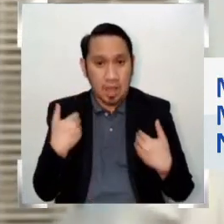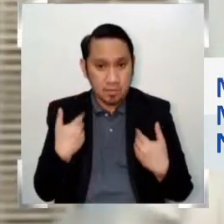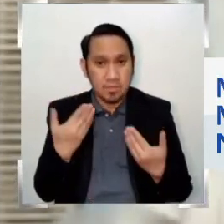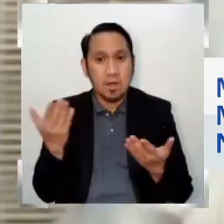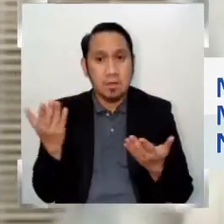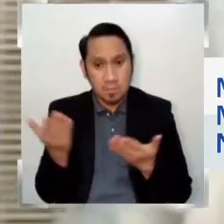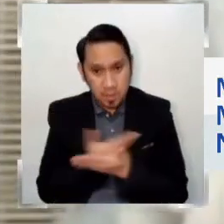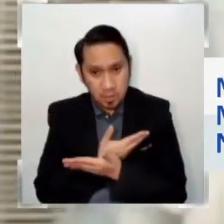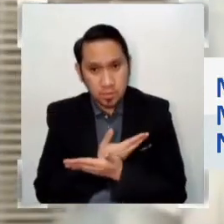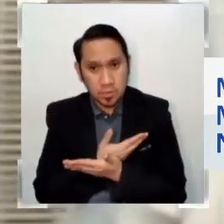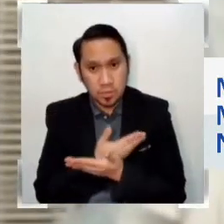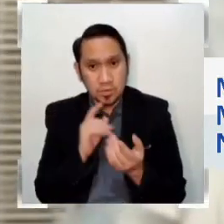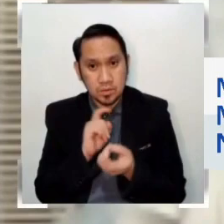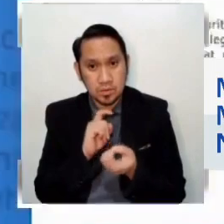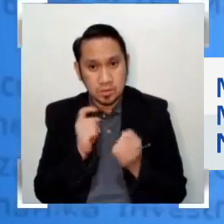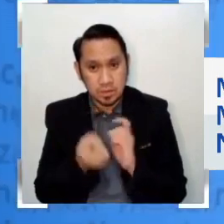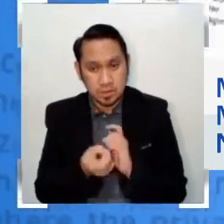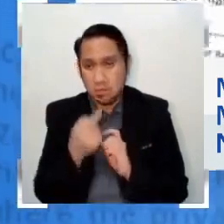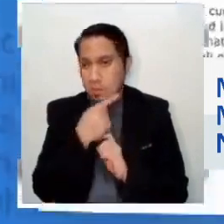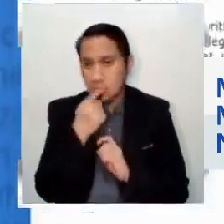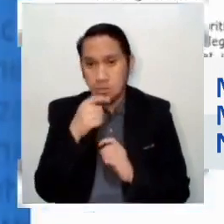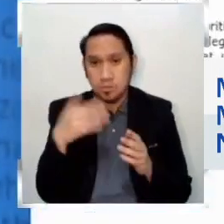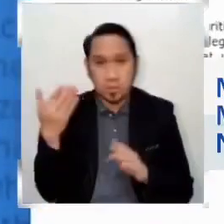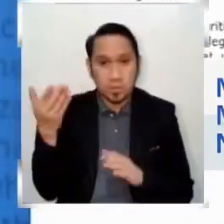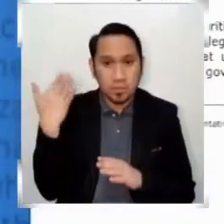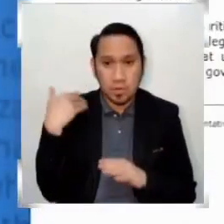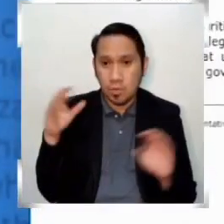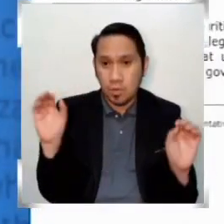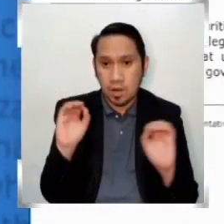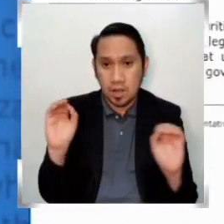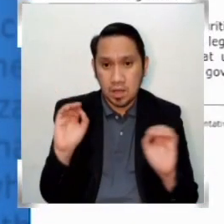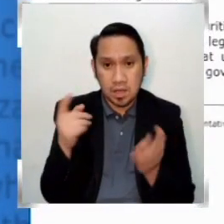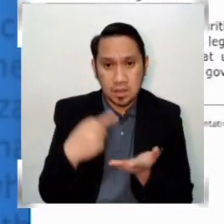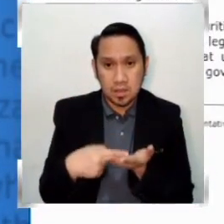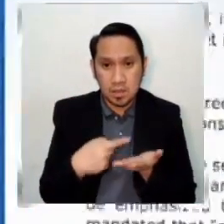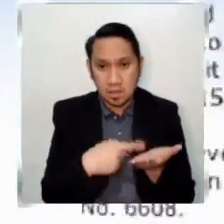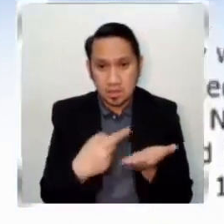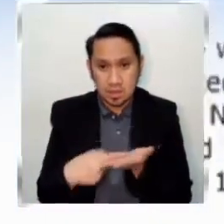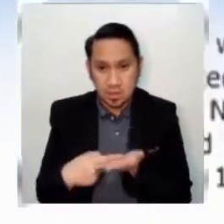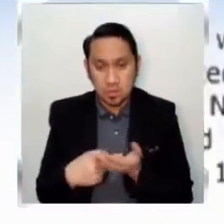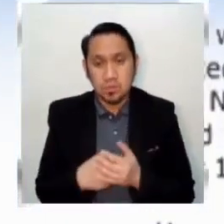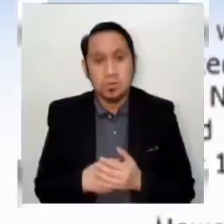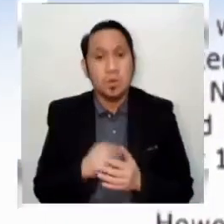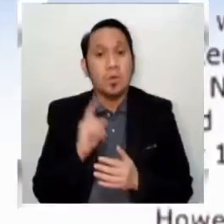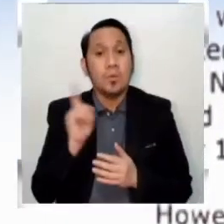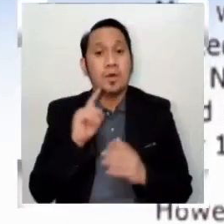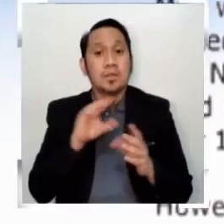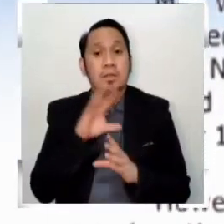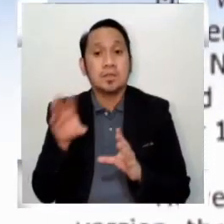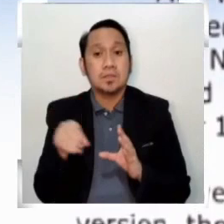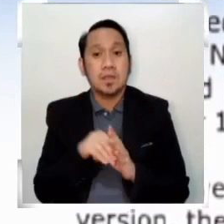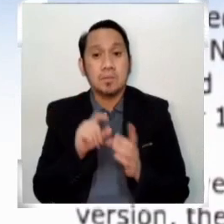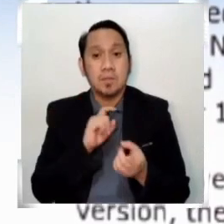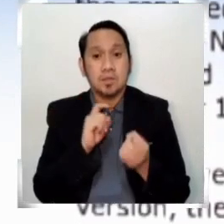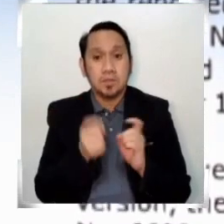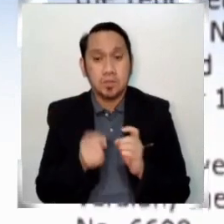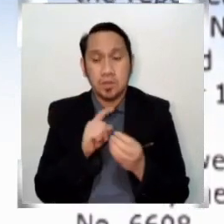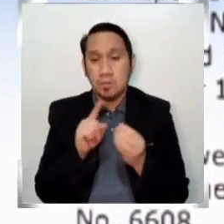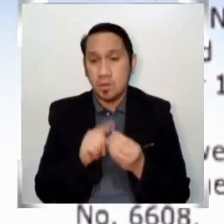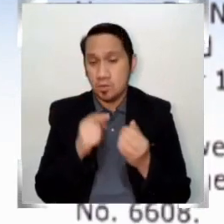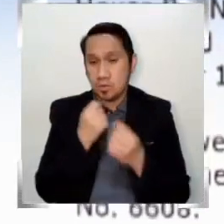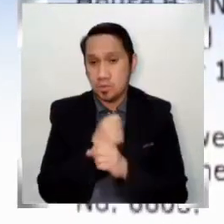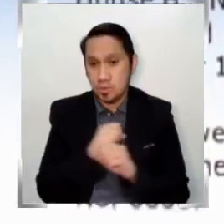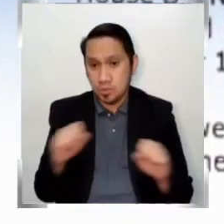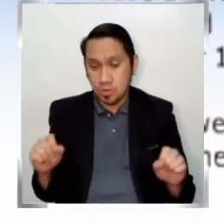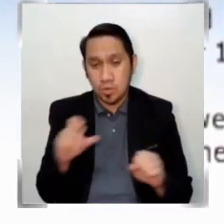was not discussed in the House. Ayon kay Lagman, kasama sa mga binago, ang securitization o pagsasama-sama ng pondo